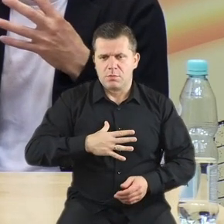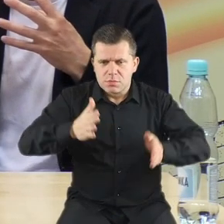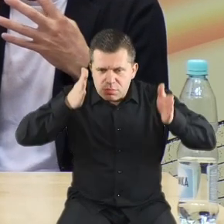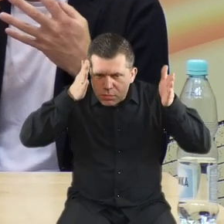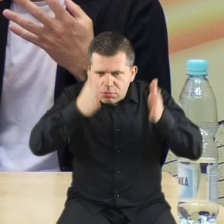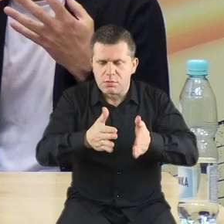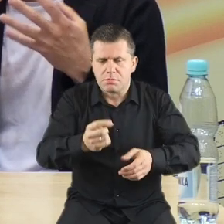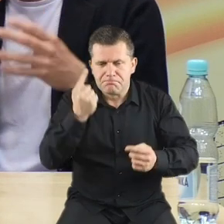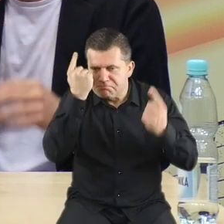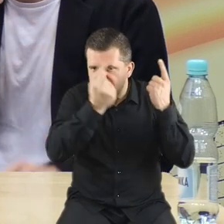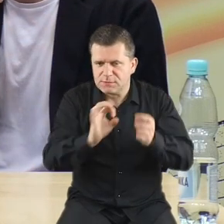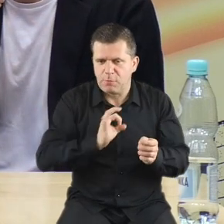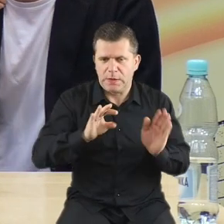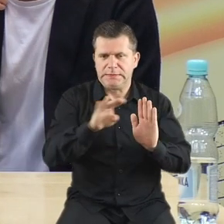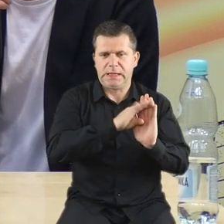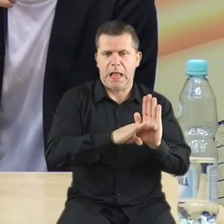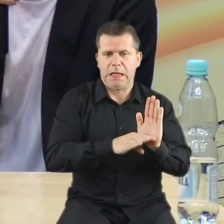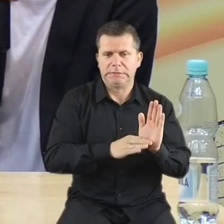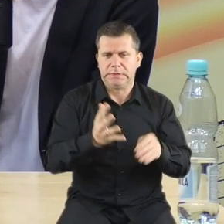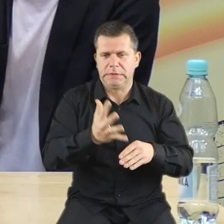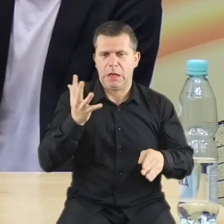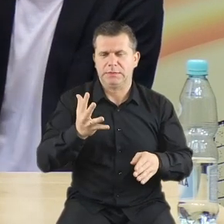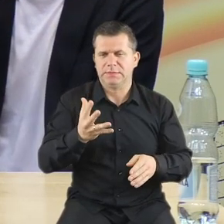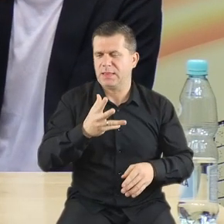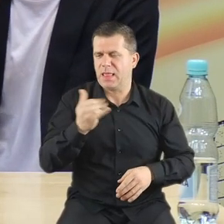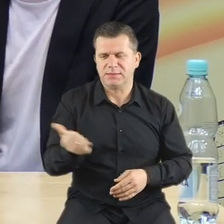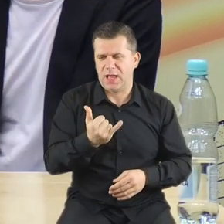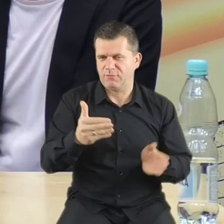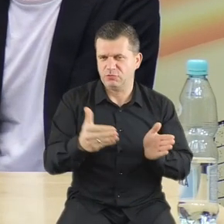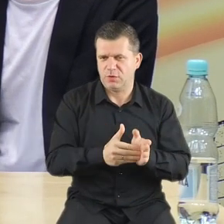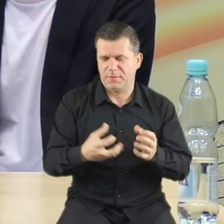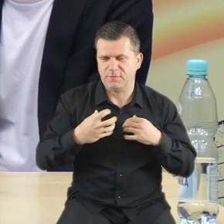swoich zasad. Przynajmniej w pisaniu, nie wiem, w życiu to chyba różnie.